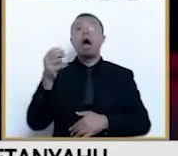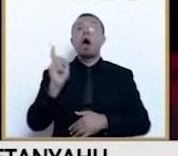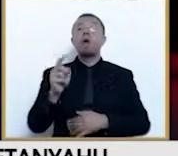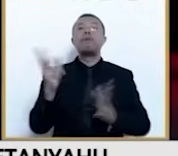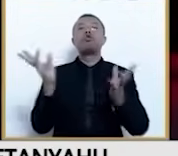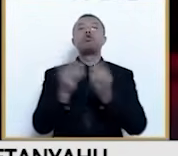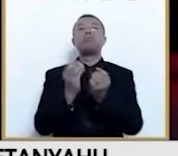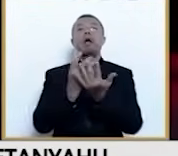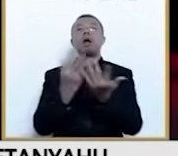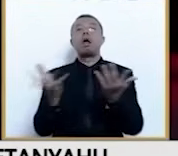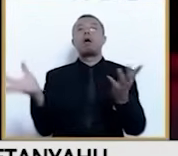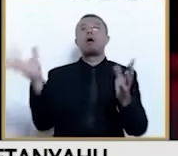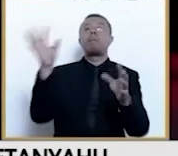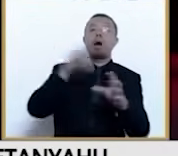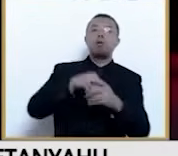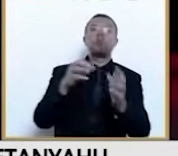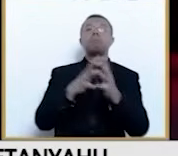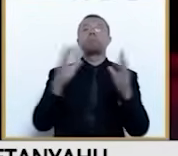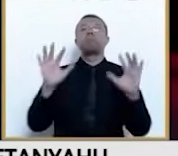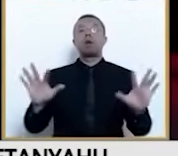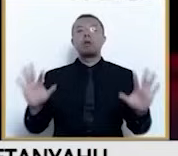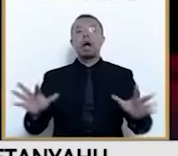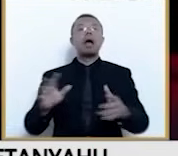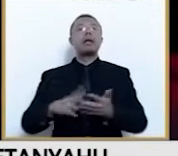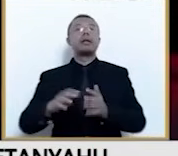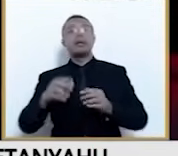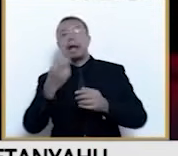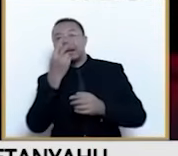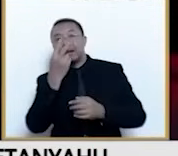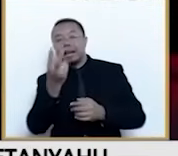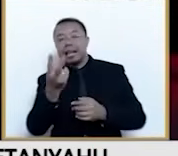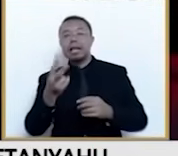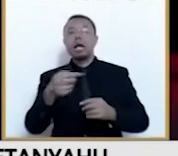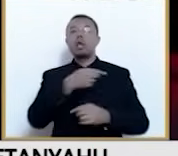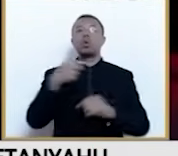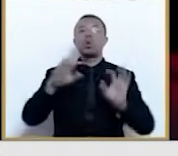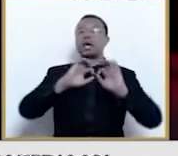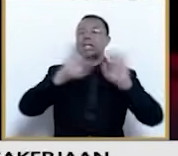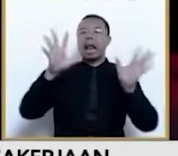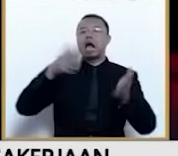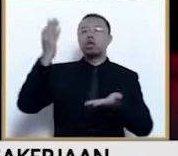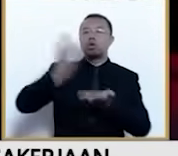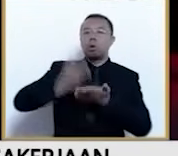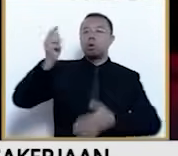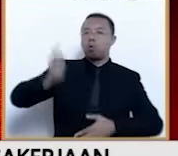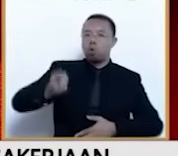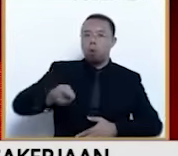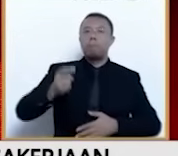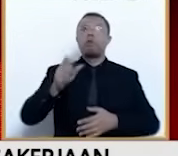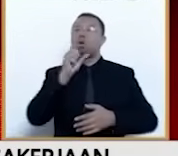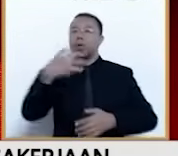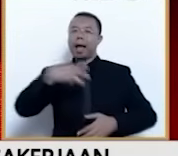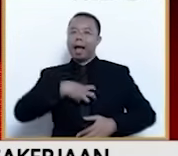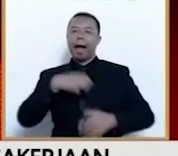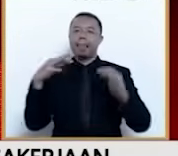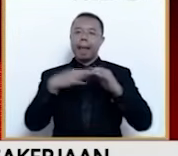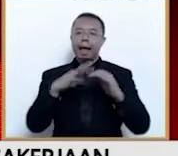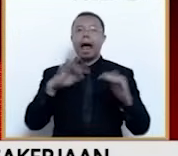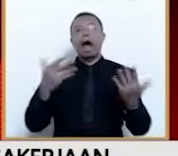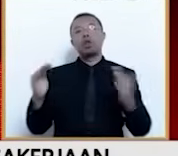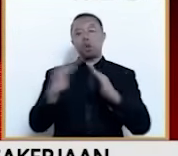bertambahnya penduduk dan kepastian hukum atas hak atas tanah serta tempat tinggal.